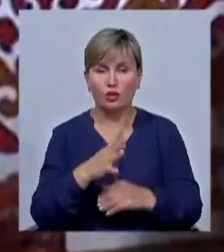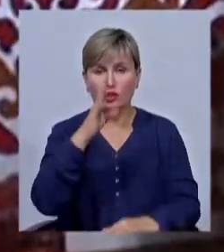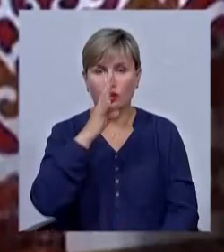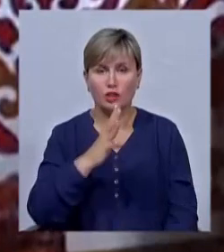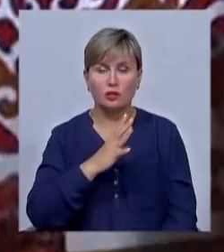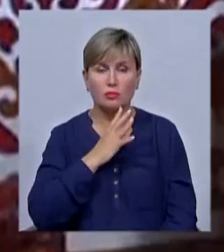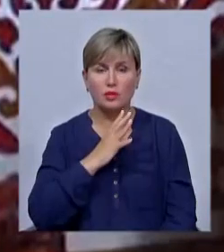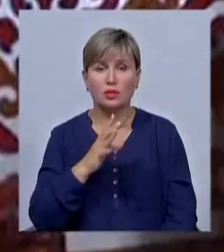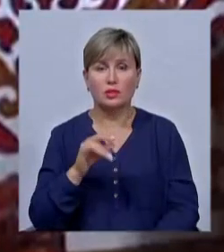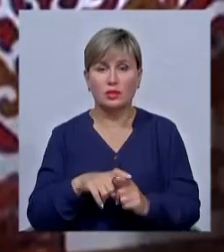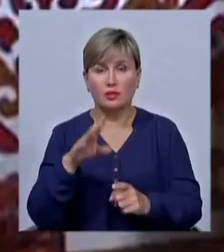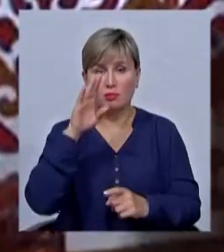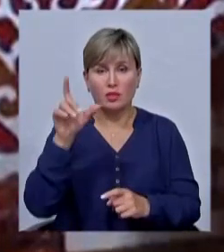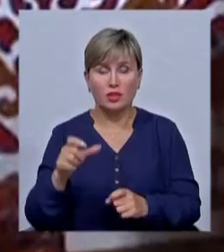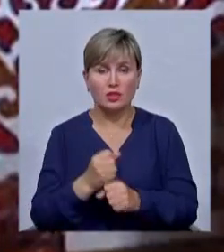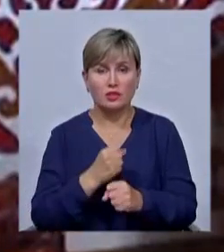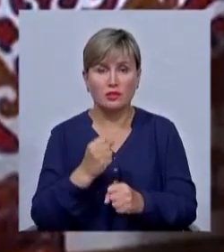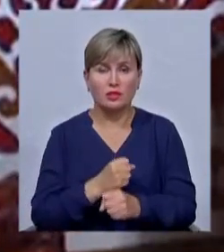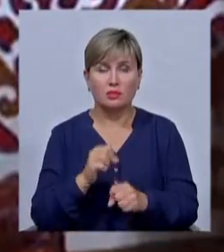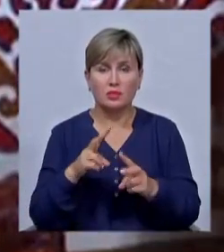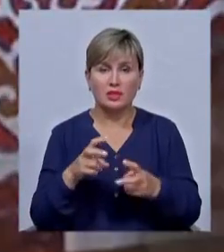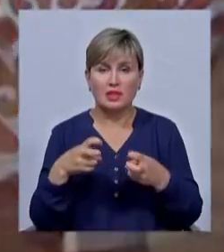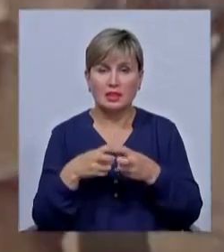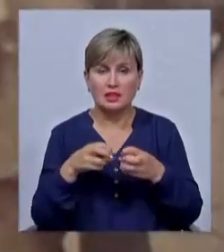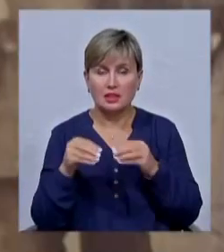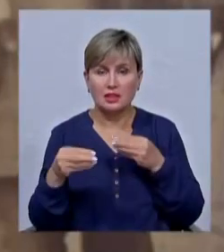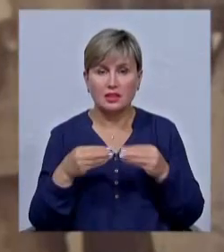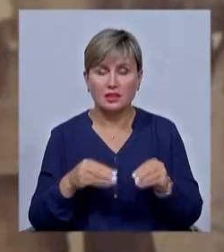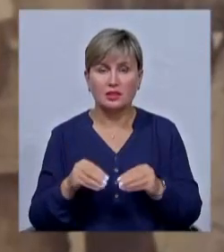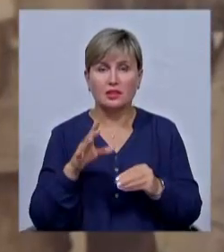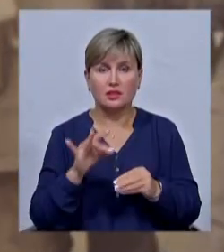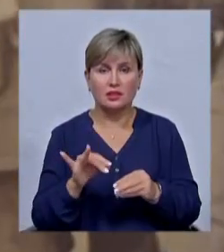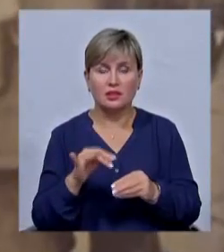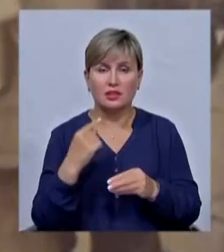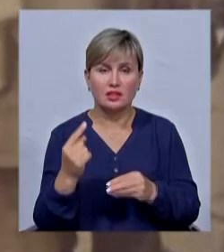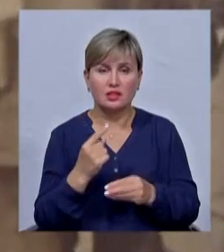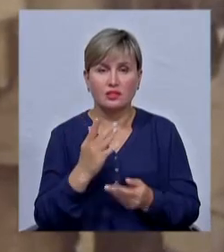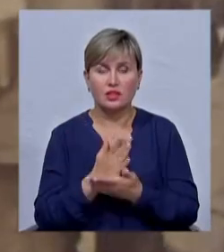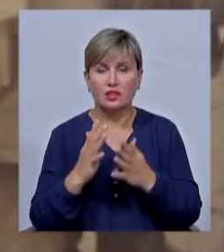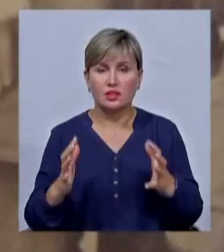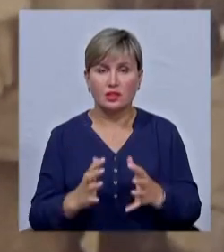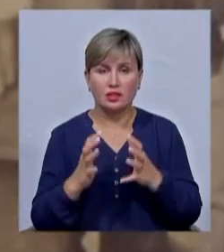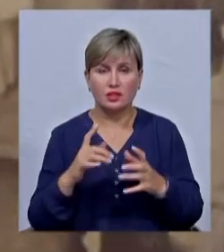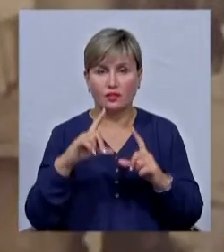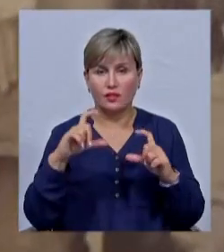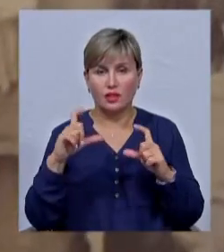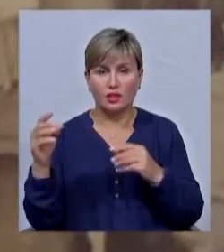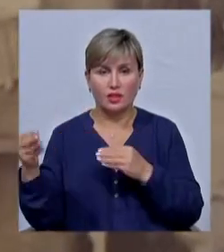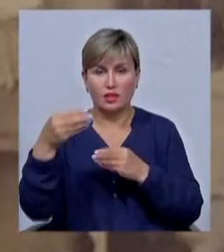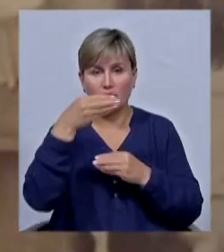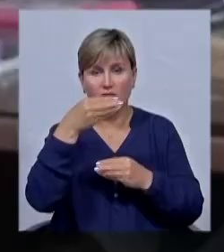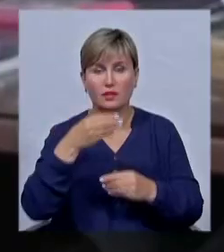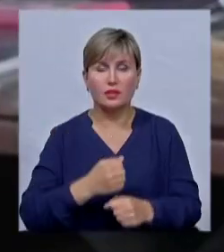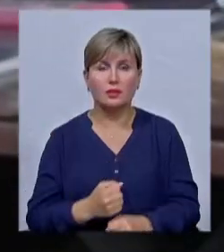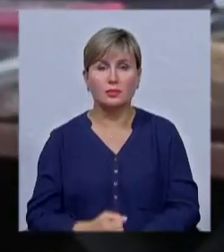послала майдаса при изготовлении он использовал силикон а за основу взял единственную сохранившуюся фотографию поэта